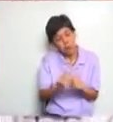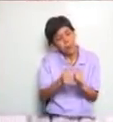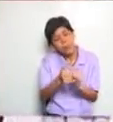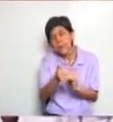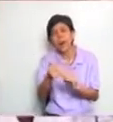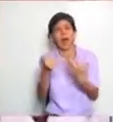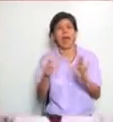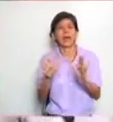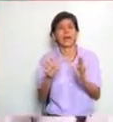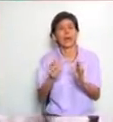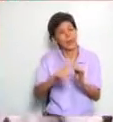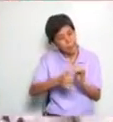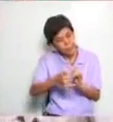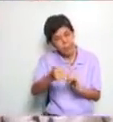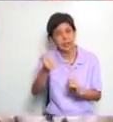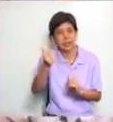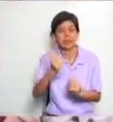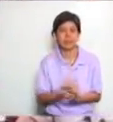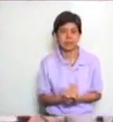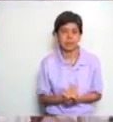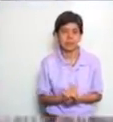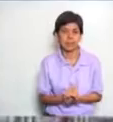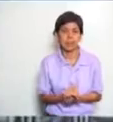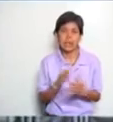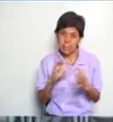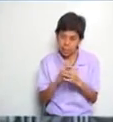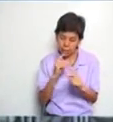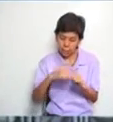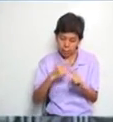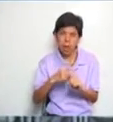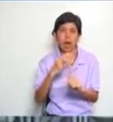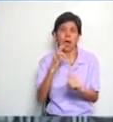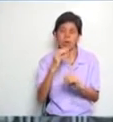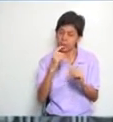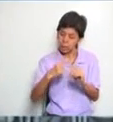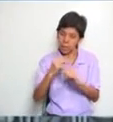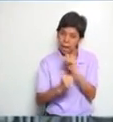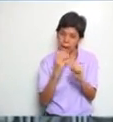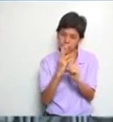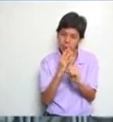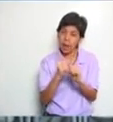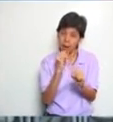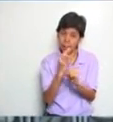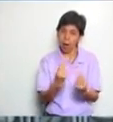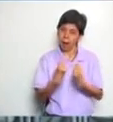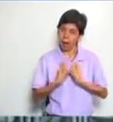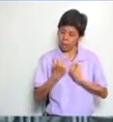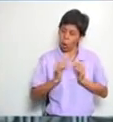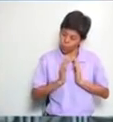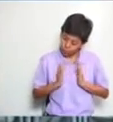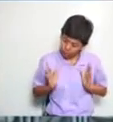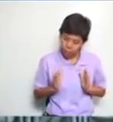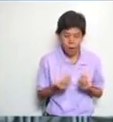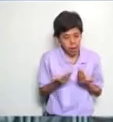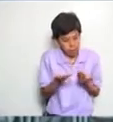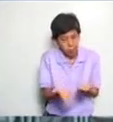แมกลุมอยู่ไปดีเธอลูก ขอบคุณสำหับ 9 ปีแรกทเกิดมาสรางความสขใหพ่อแม่แต่ขอบคณอย่